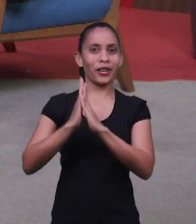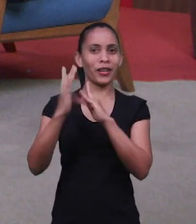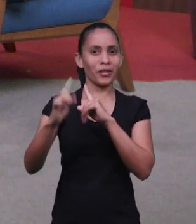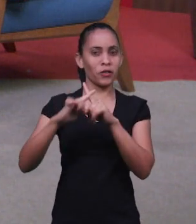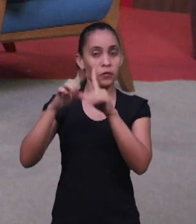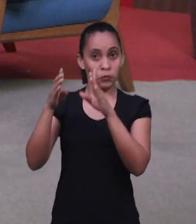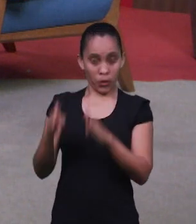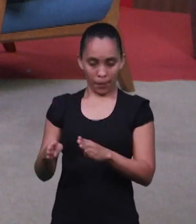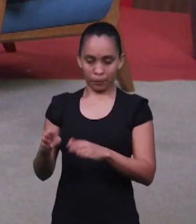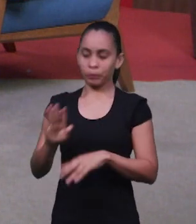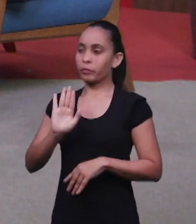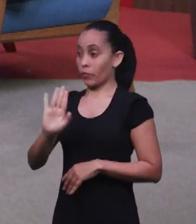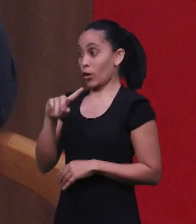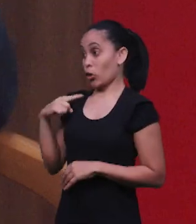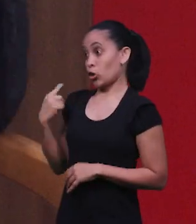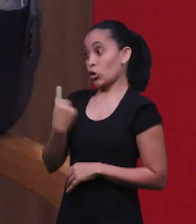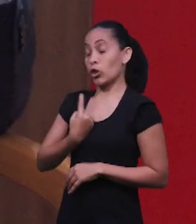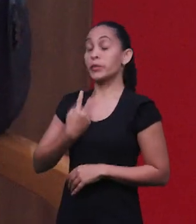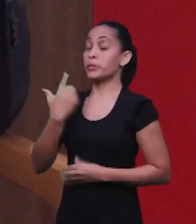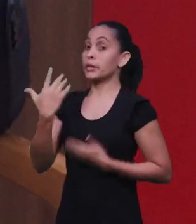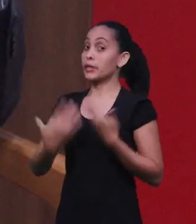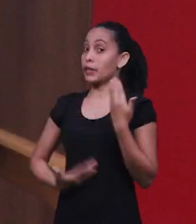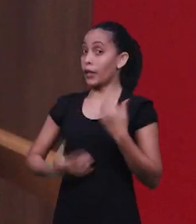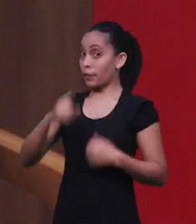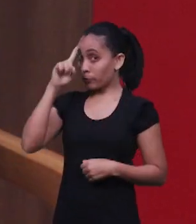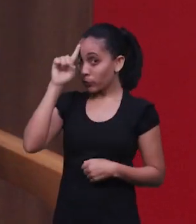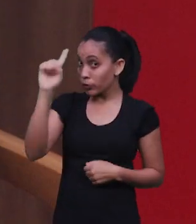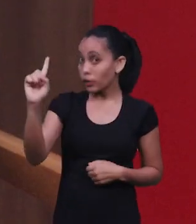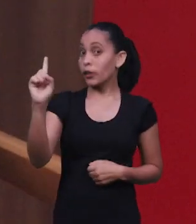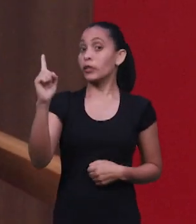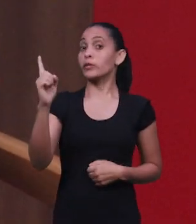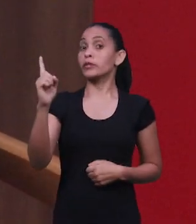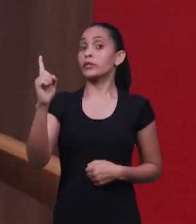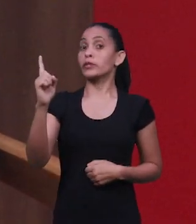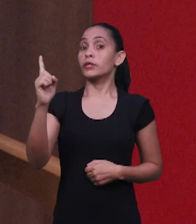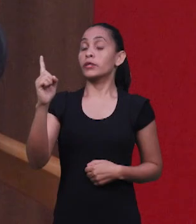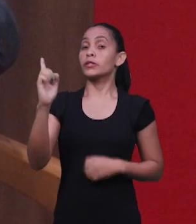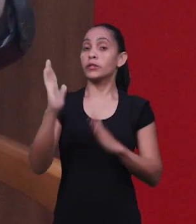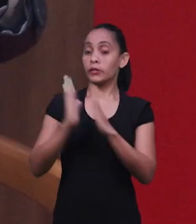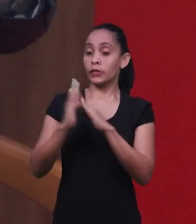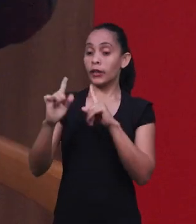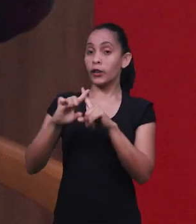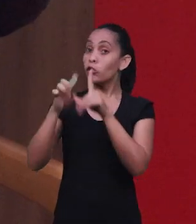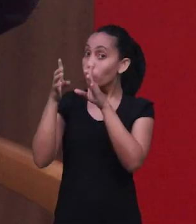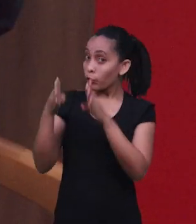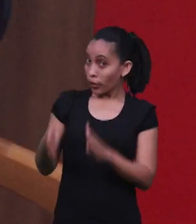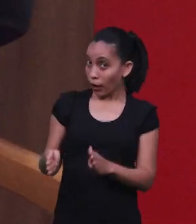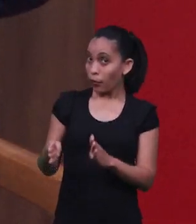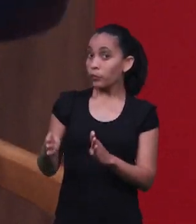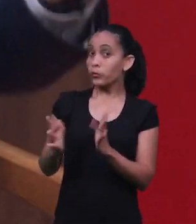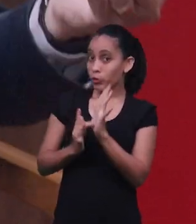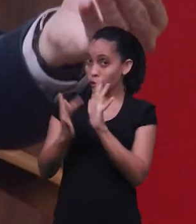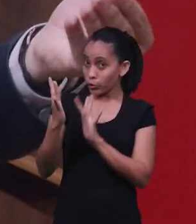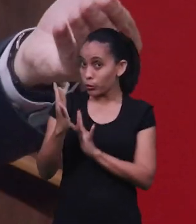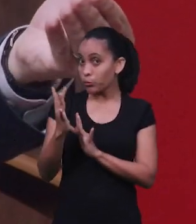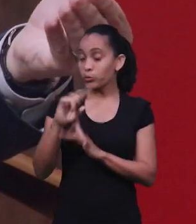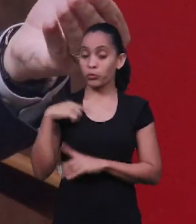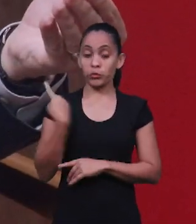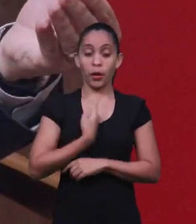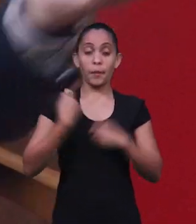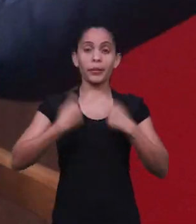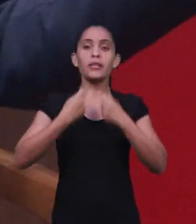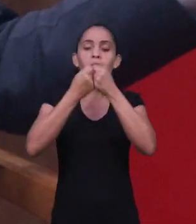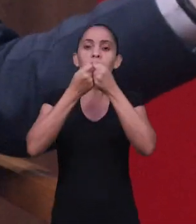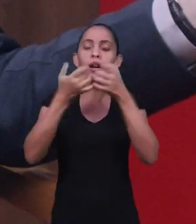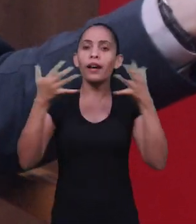parle des bijoux dans la vie de l'Église. Nous, en tant que serviteurs et chrétiens, membres de l'Église du Seigneur Jésus, c'est ce que nous